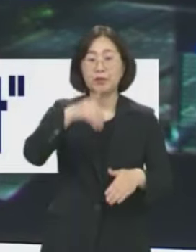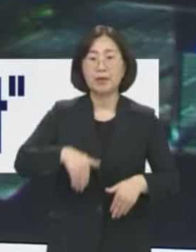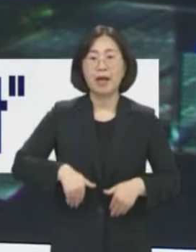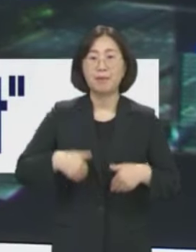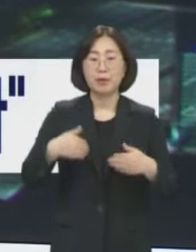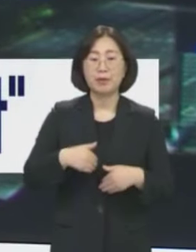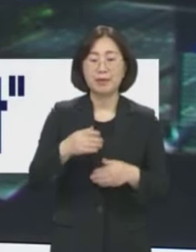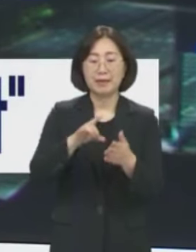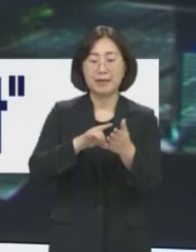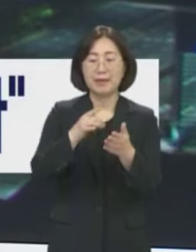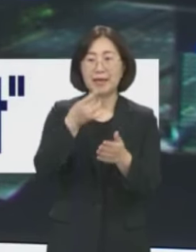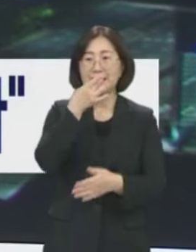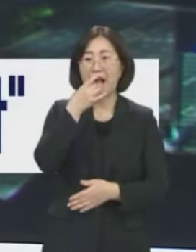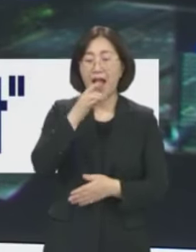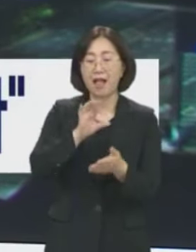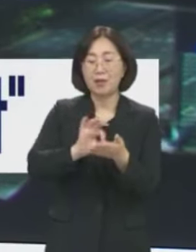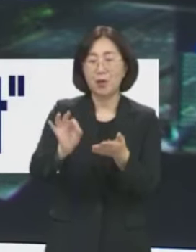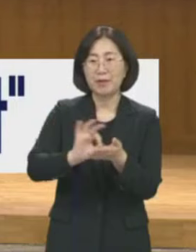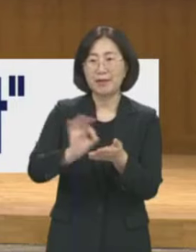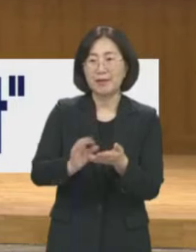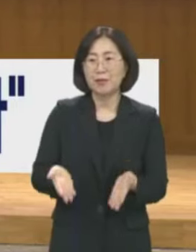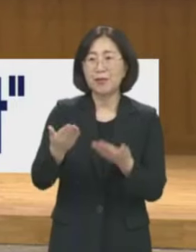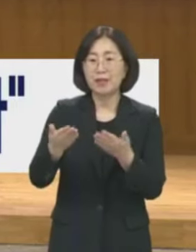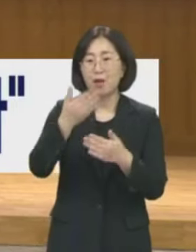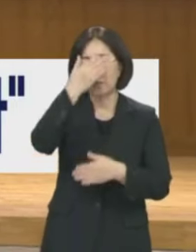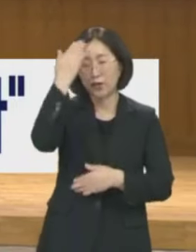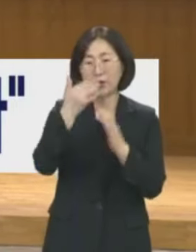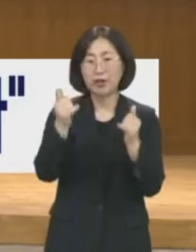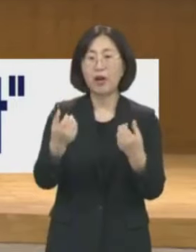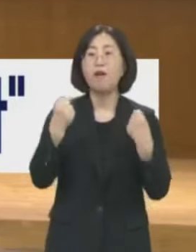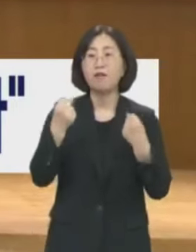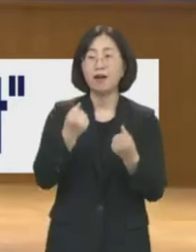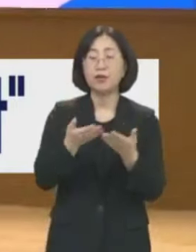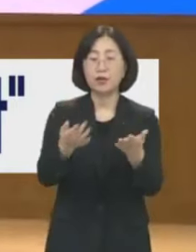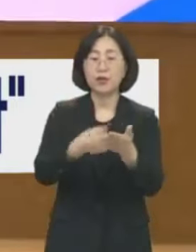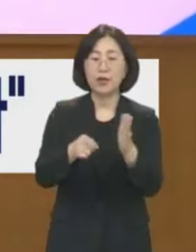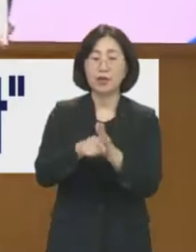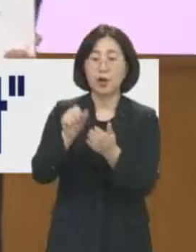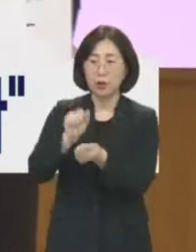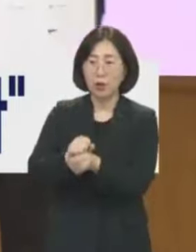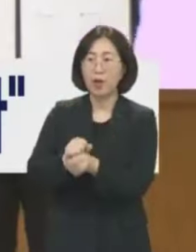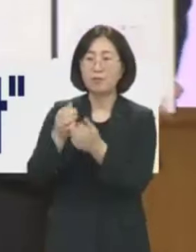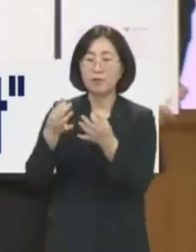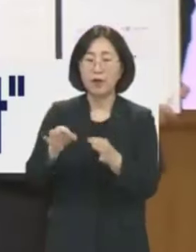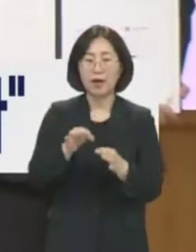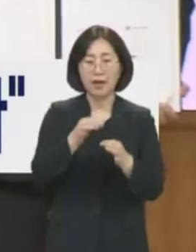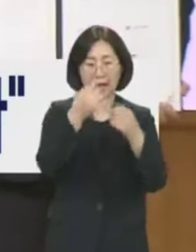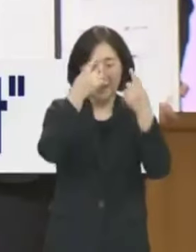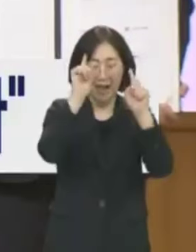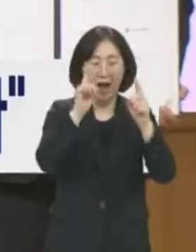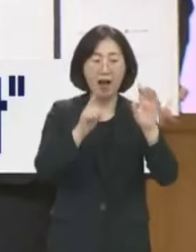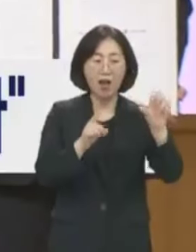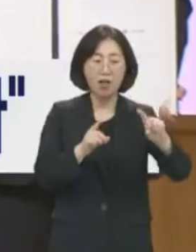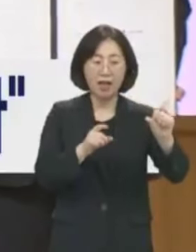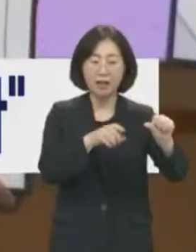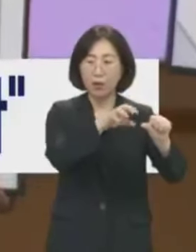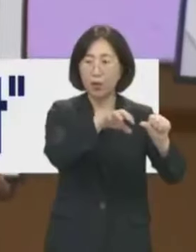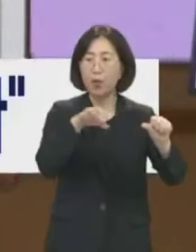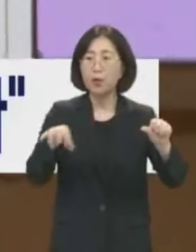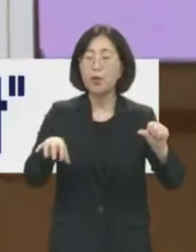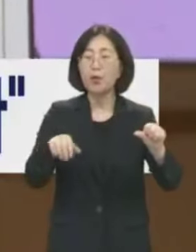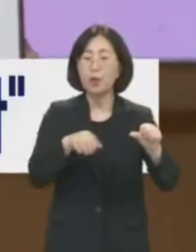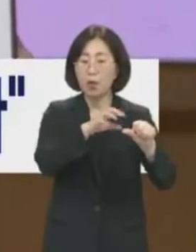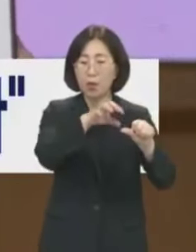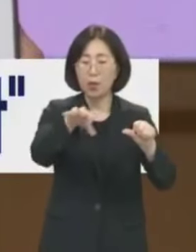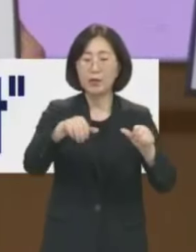충남도는 쌀 소비를 촉진하고 청년들의 건강을 챙기기 위해 농협중앙회와 도내 대학 15곳과 함께 대학생